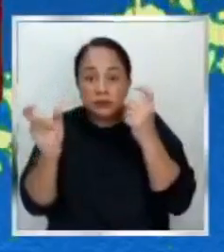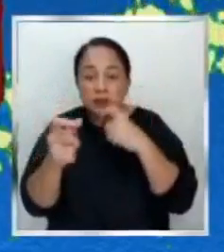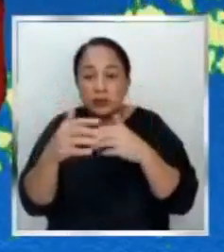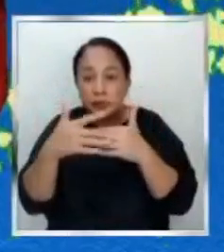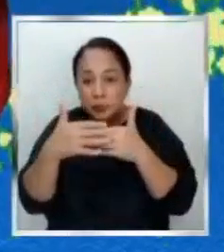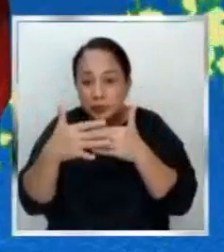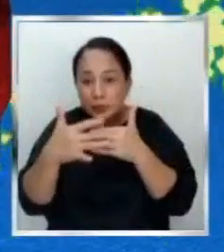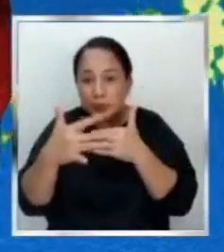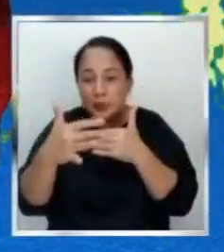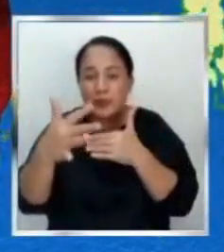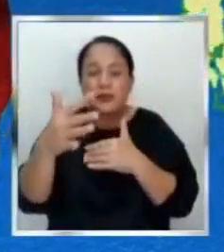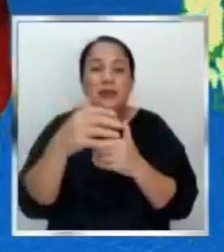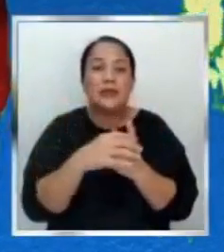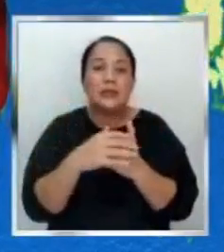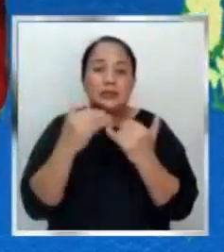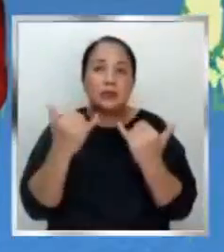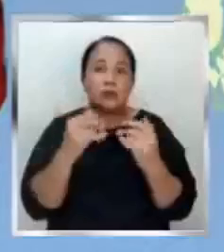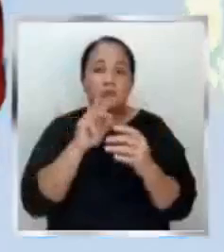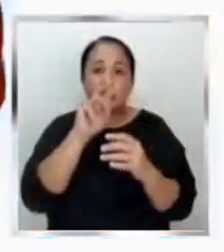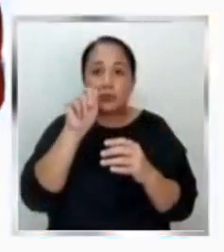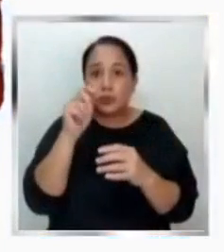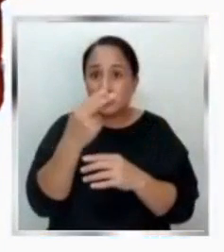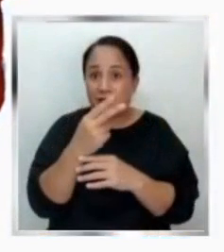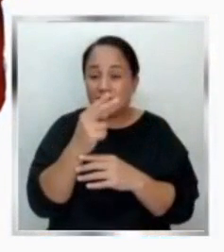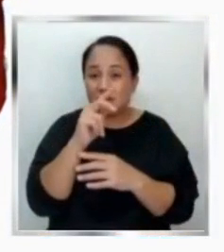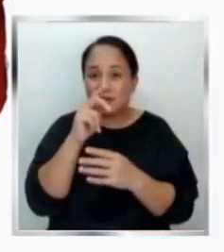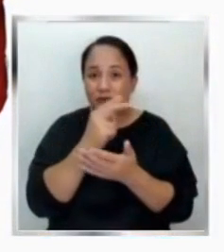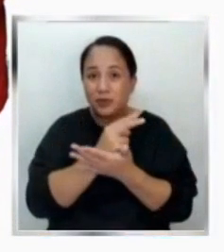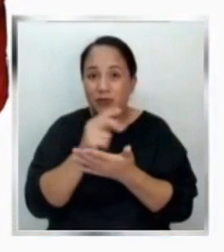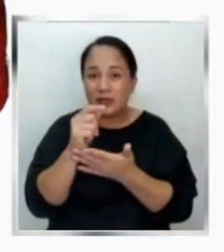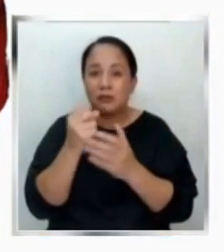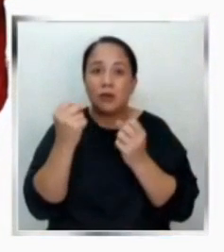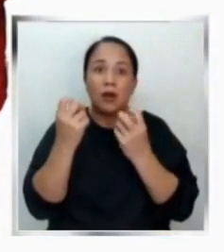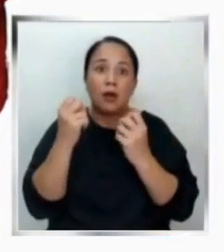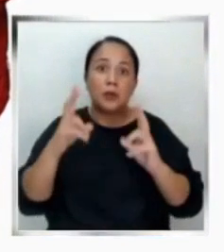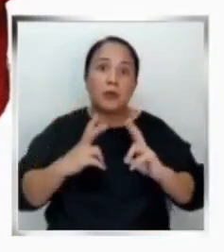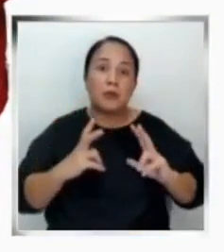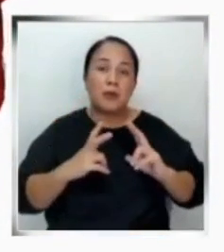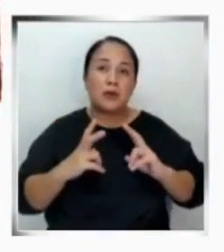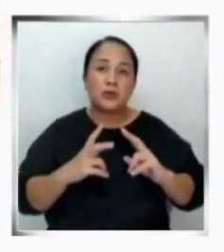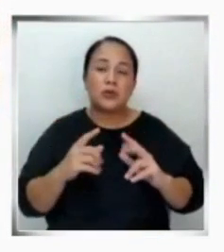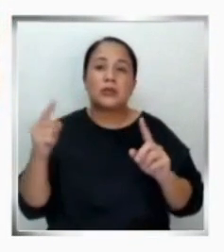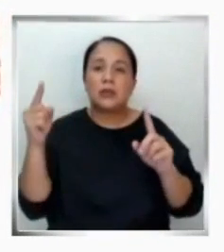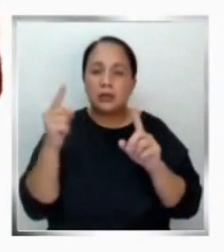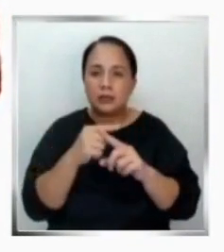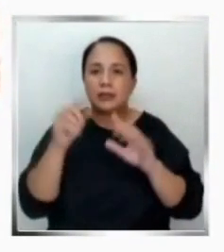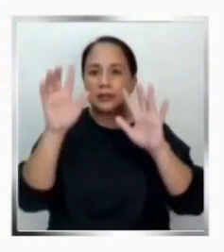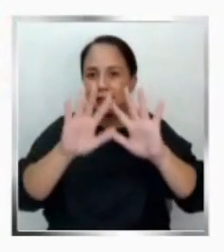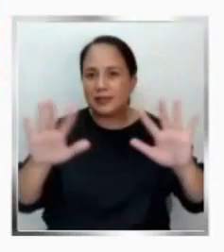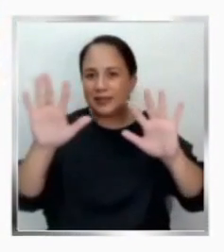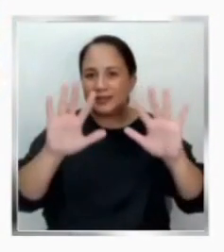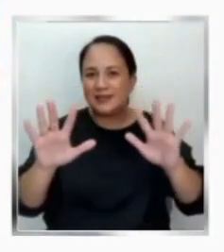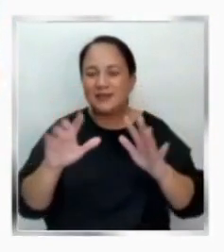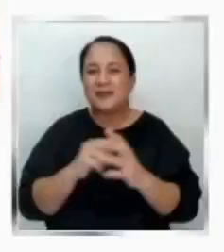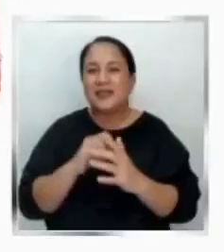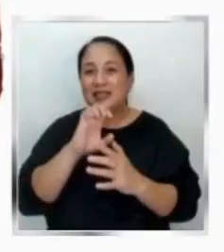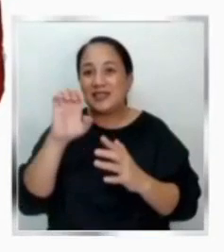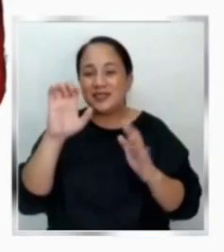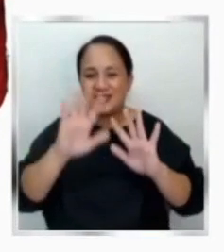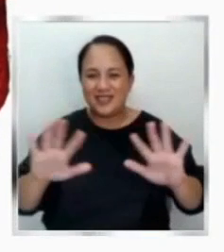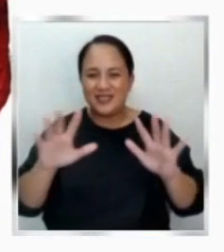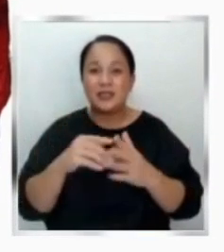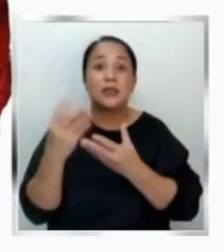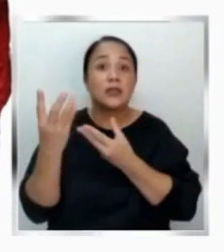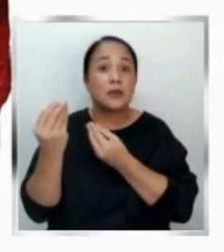na mula Huwebes Santo, kung saan marami na ang magbabakasyon hanggang sa Linggo ng pagkabuhay. At yan ang latest mula sa